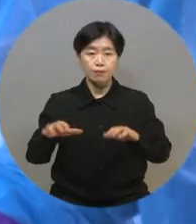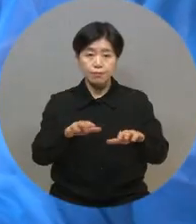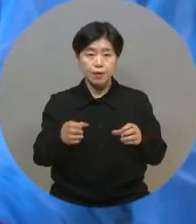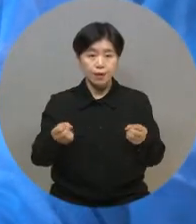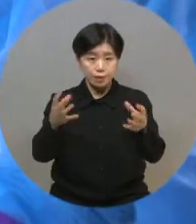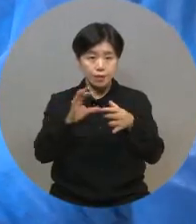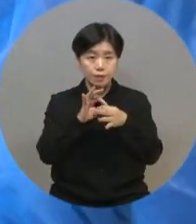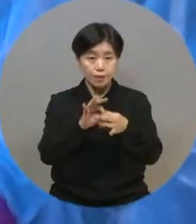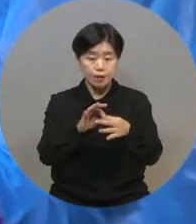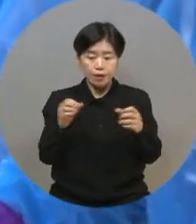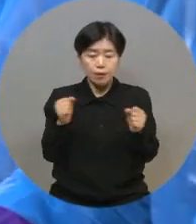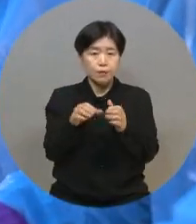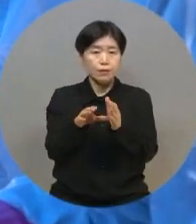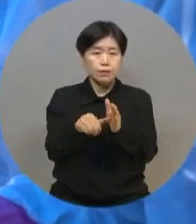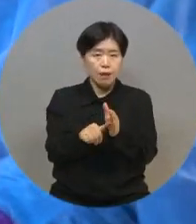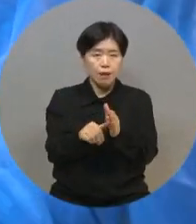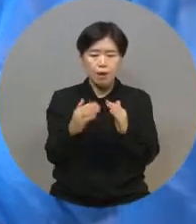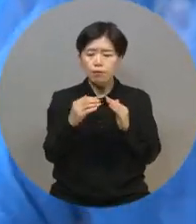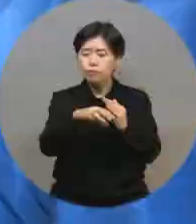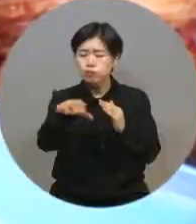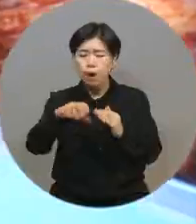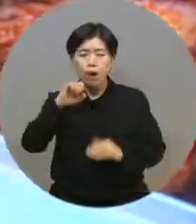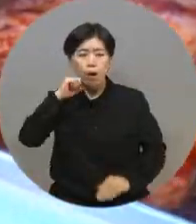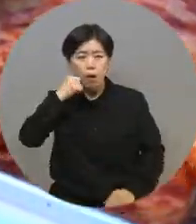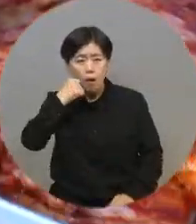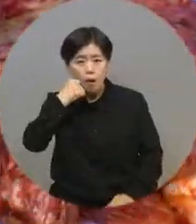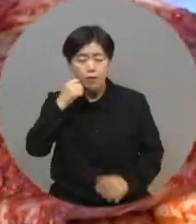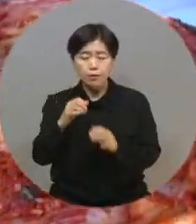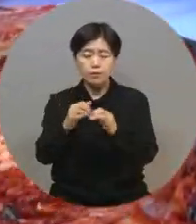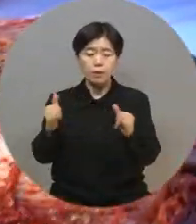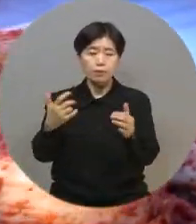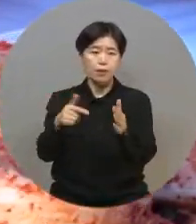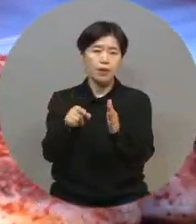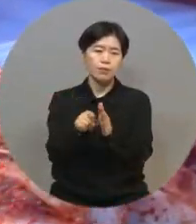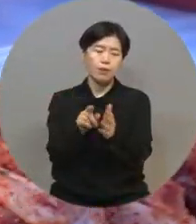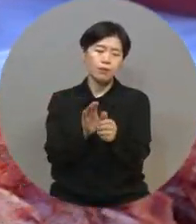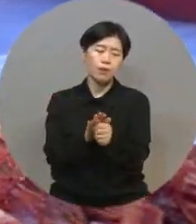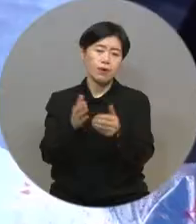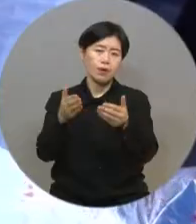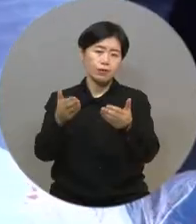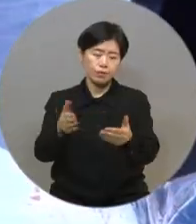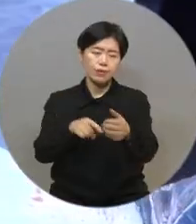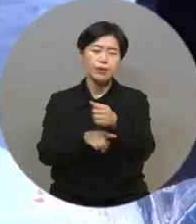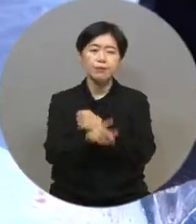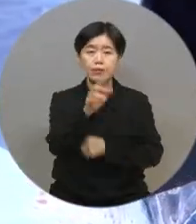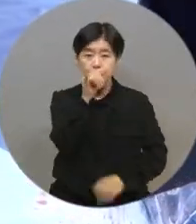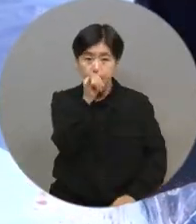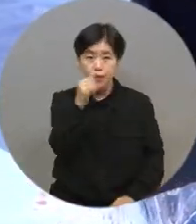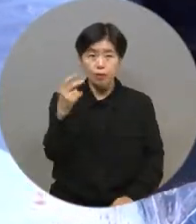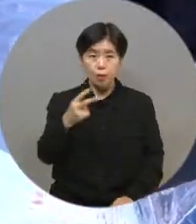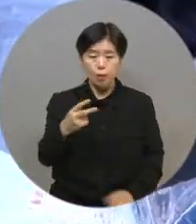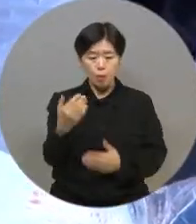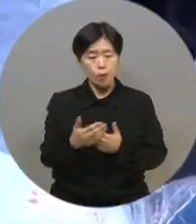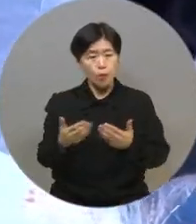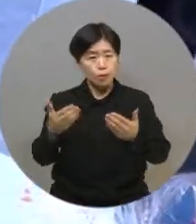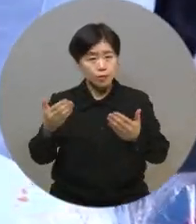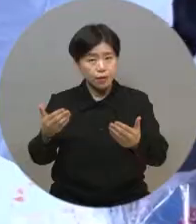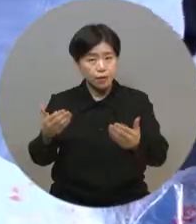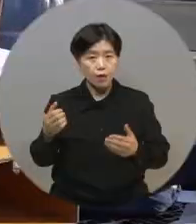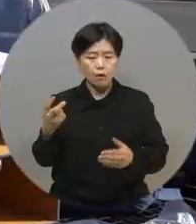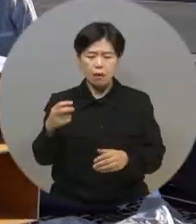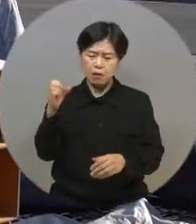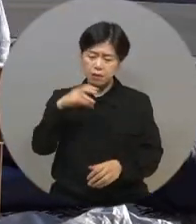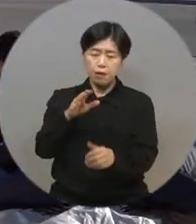통해 겨울철 어려운 이웃들에게 온정을 나눌 수 있는 의미 있는 기회가 되고 꾸준한 나눔 활동으로 단순한 지원을